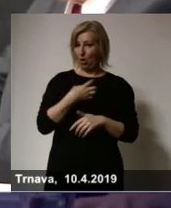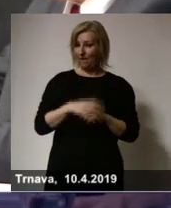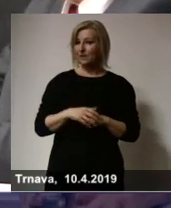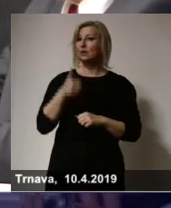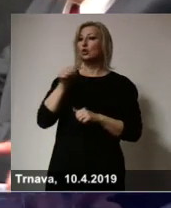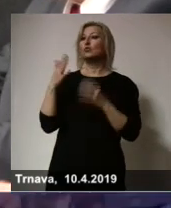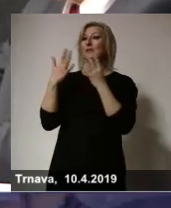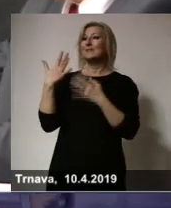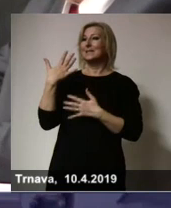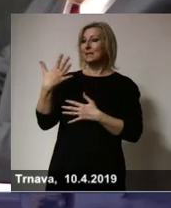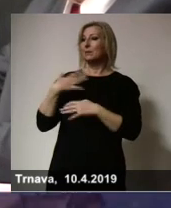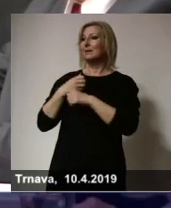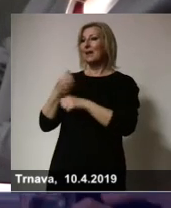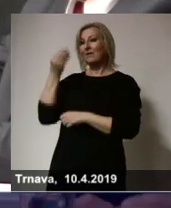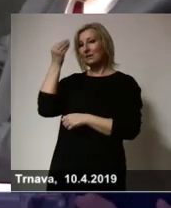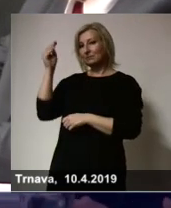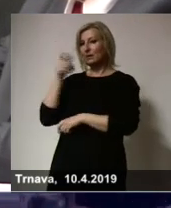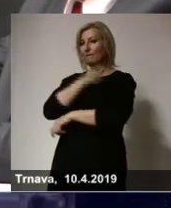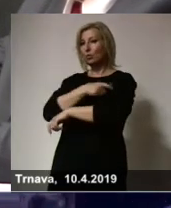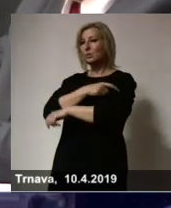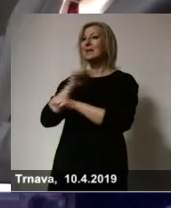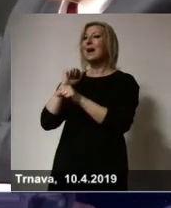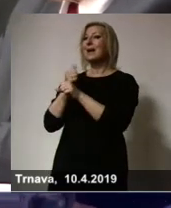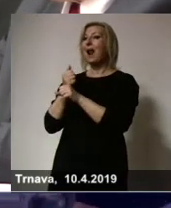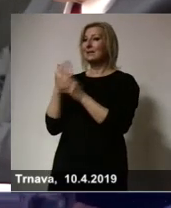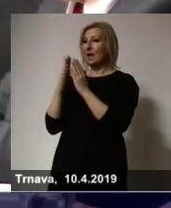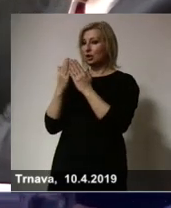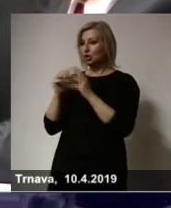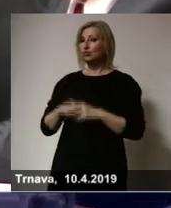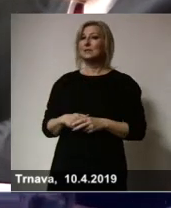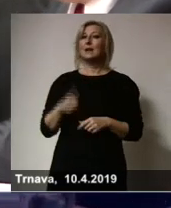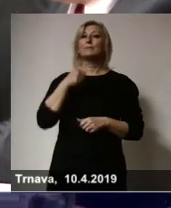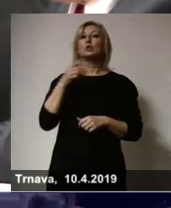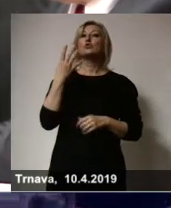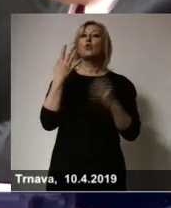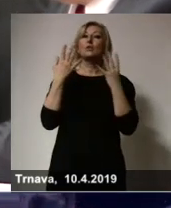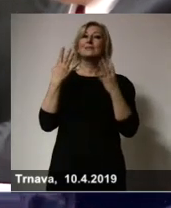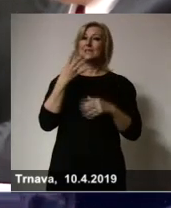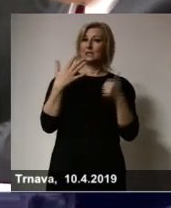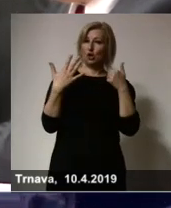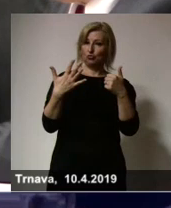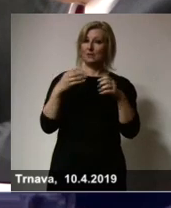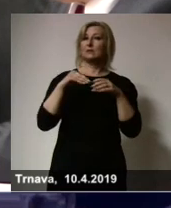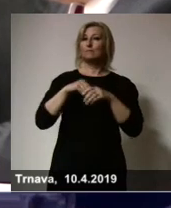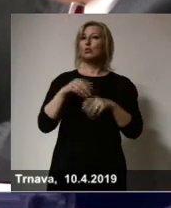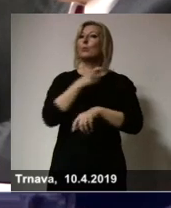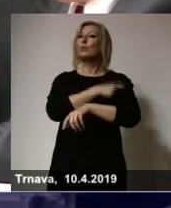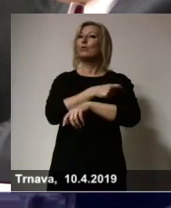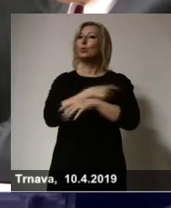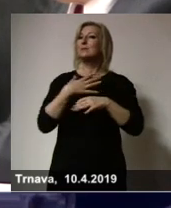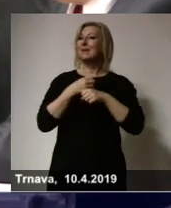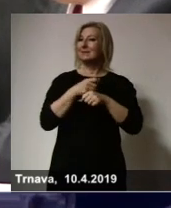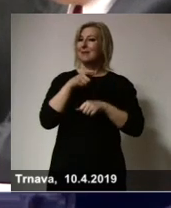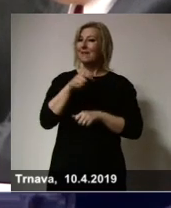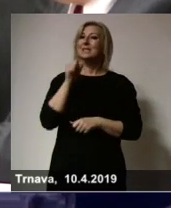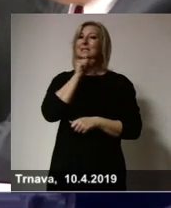195, návrh na vymenovanie do funkcie riaditeľky Galanskej knižnice, materiál číslo 196, návrh na vymenovanie do funkcie riaditeľky